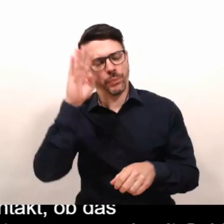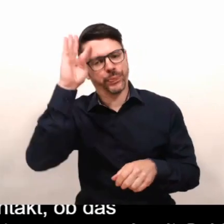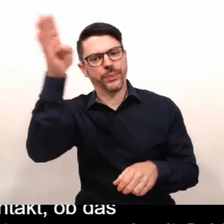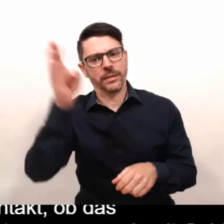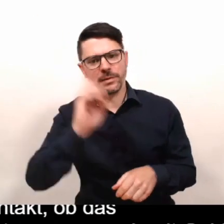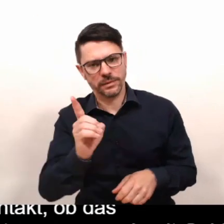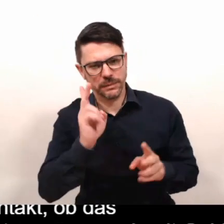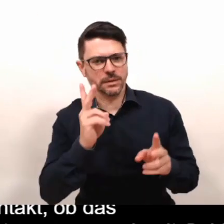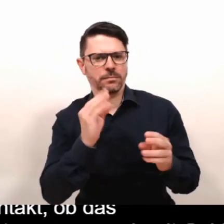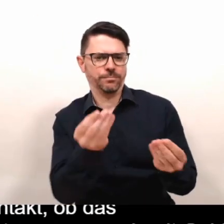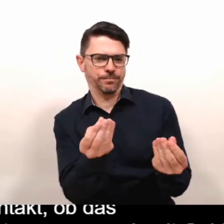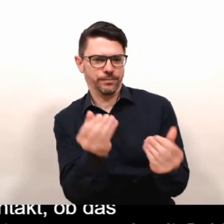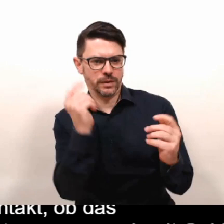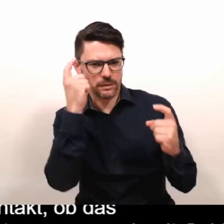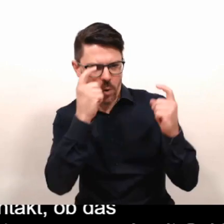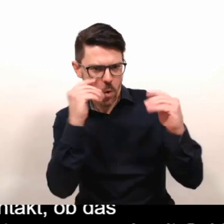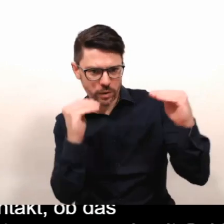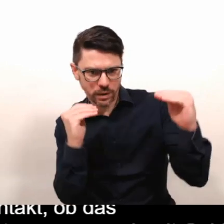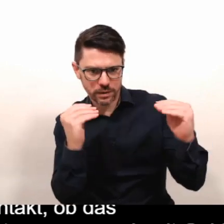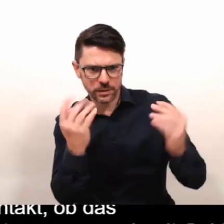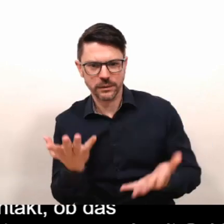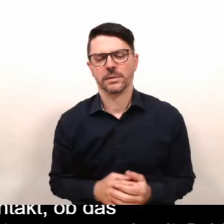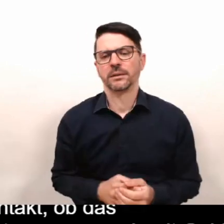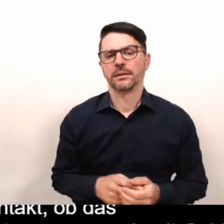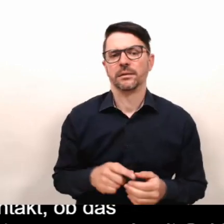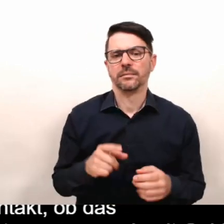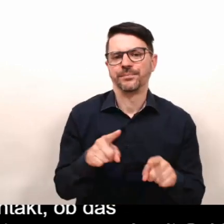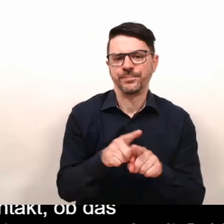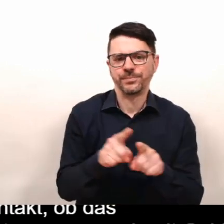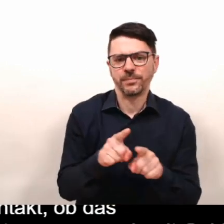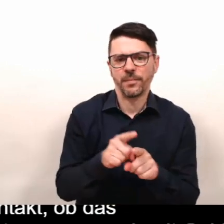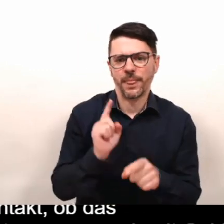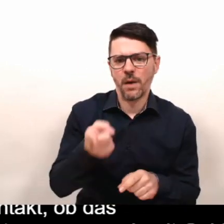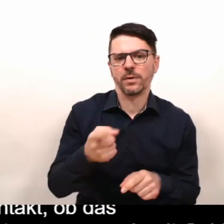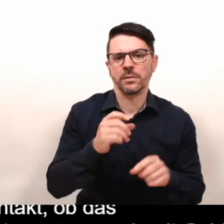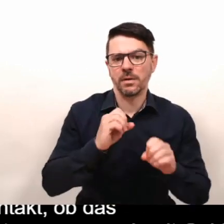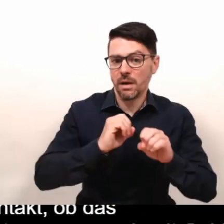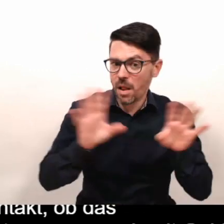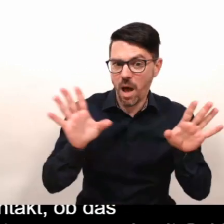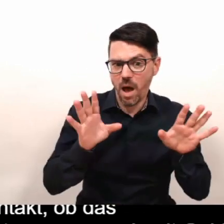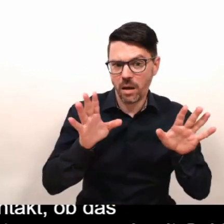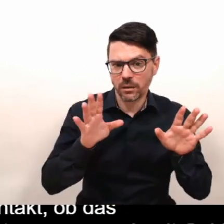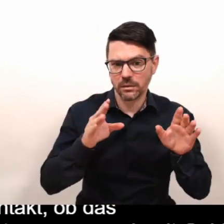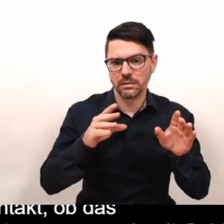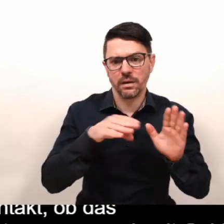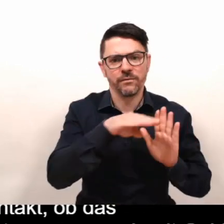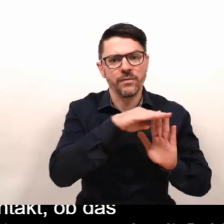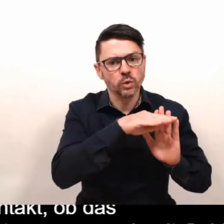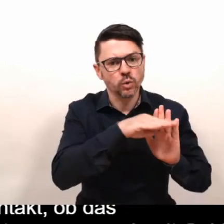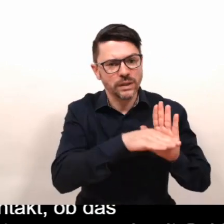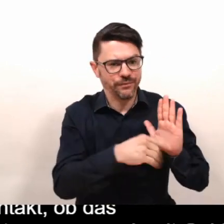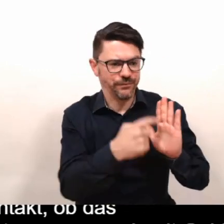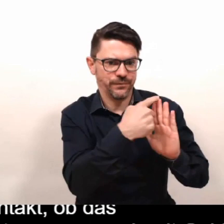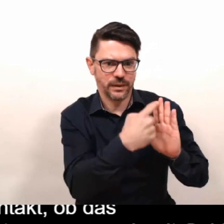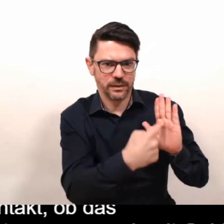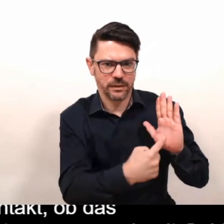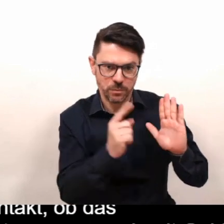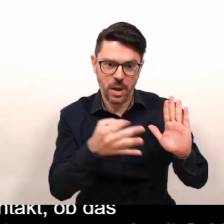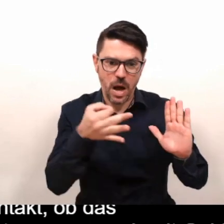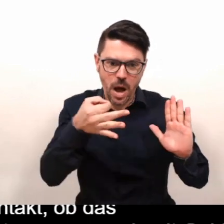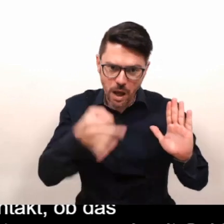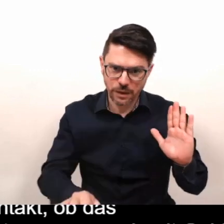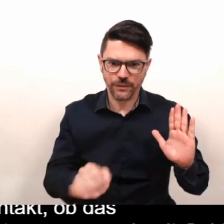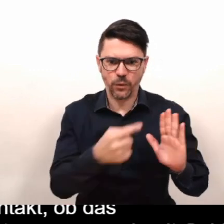sagen können, Ende des Themas in Sicht. In rund zehn Tagen wird der allergrößte Teil derer, die bis Mai,